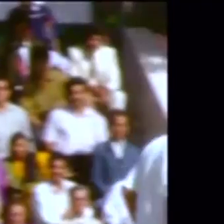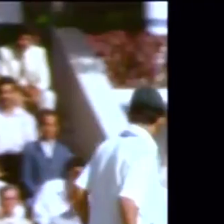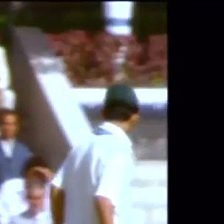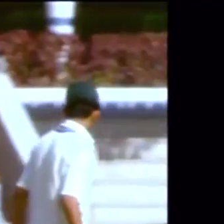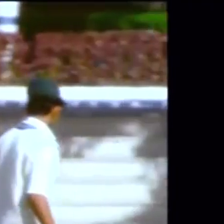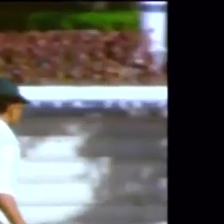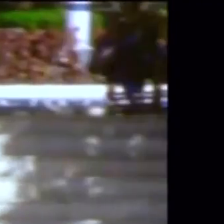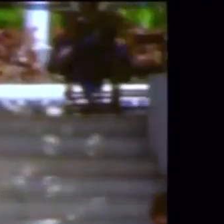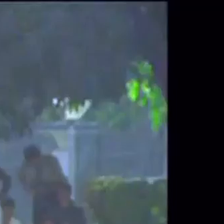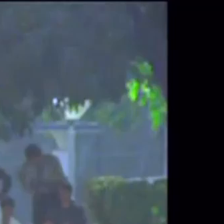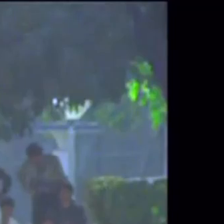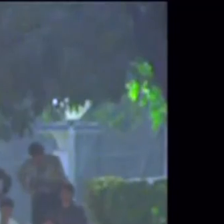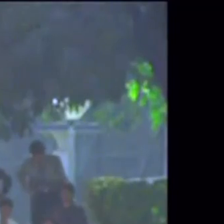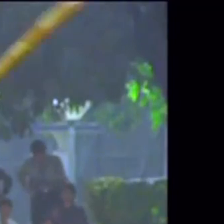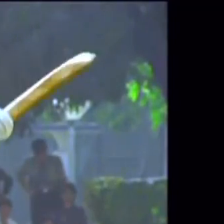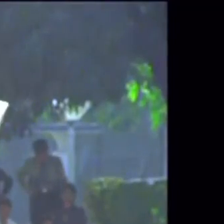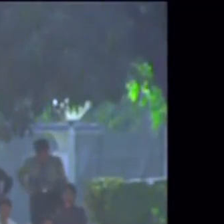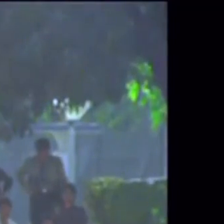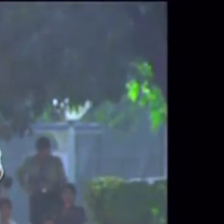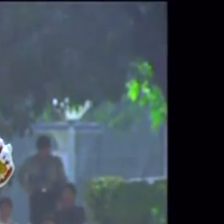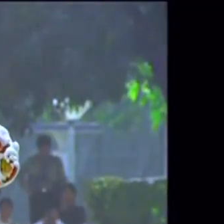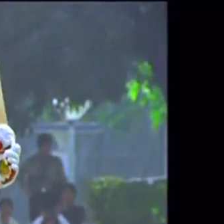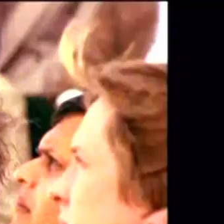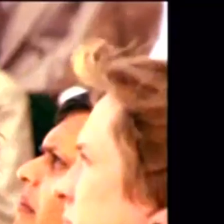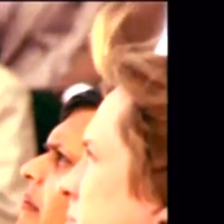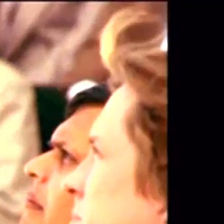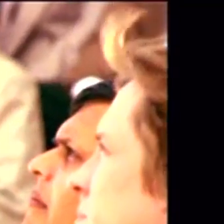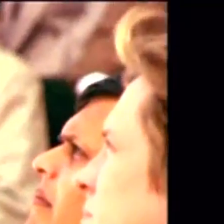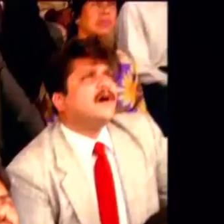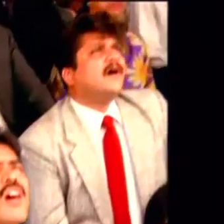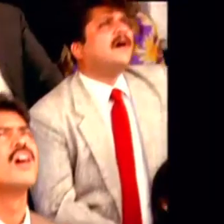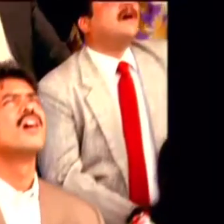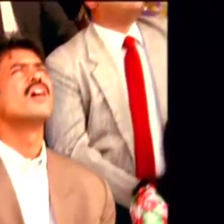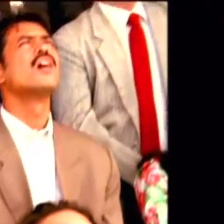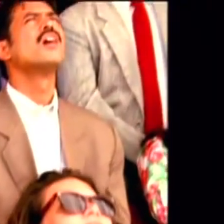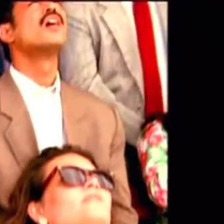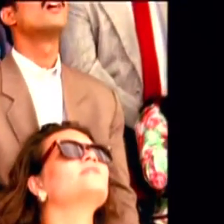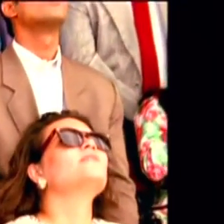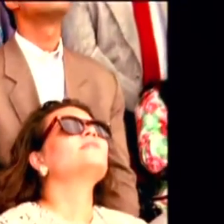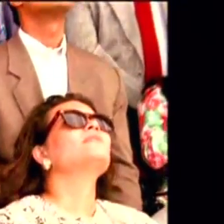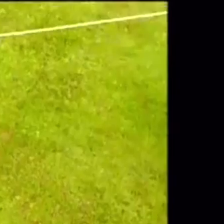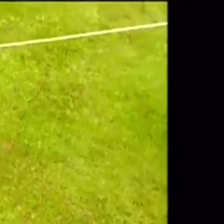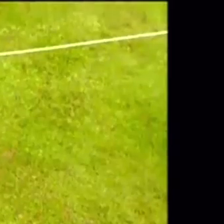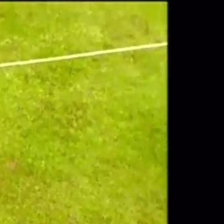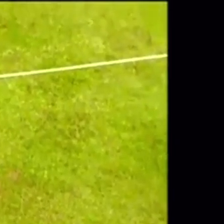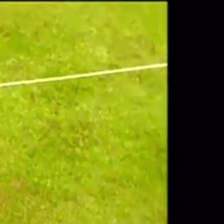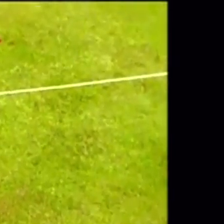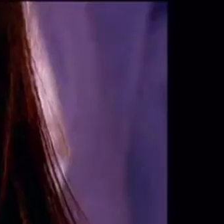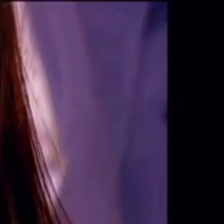खास है हम सभी में कुछ प